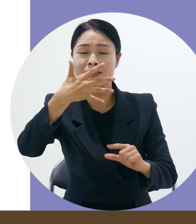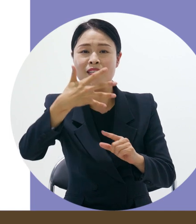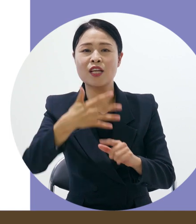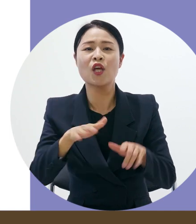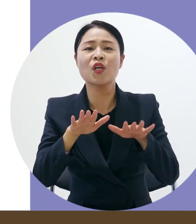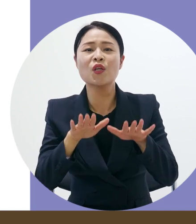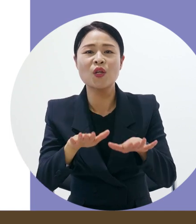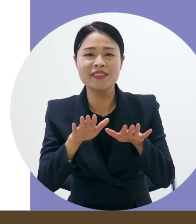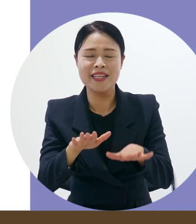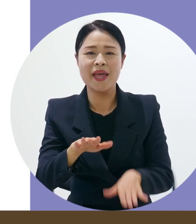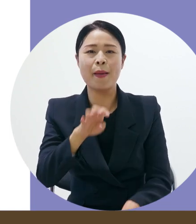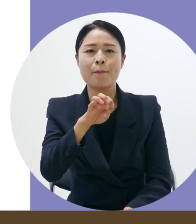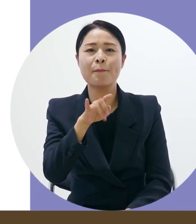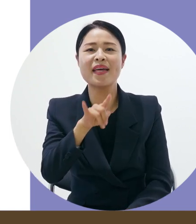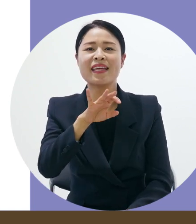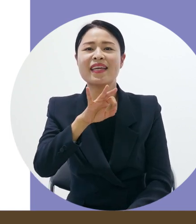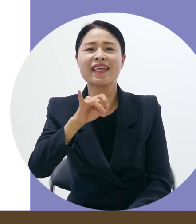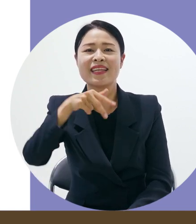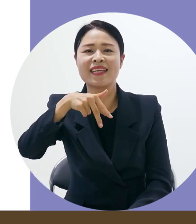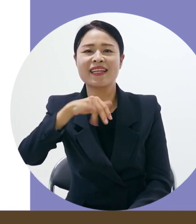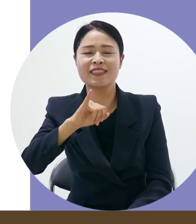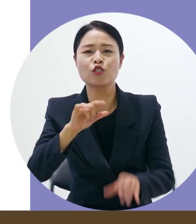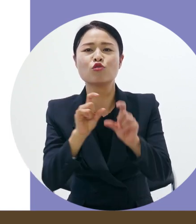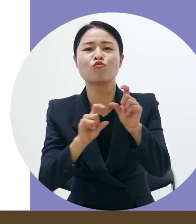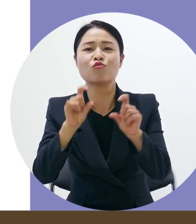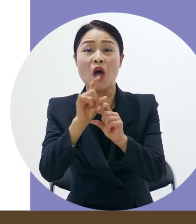현재 페이지 추가 버튼을 눌러주세요.